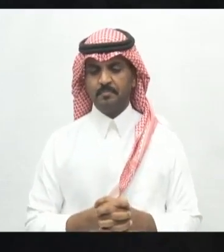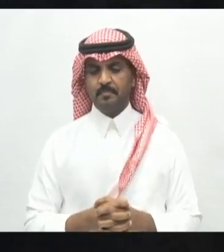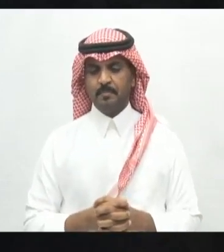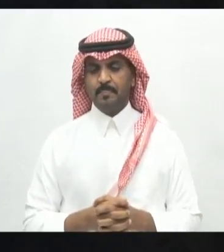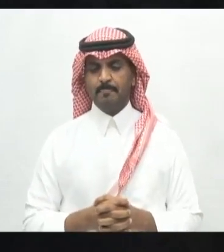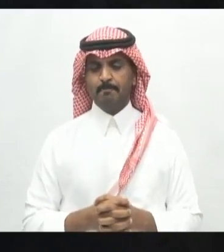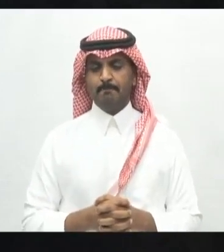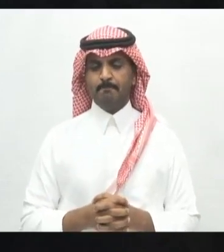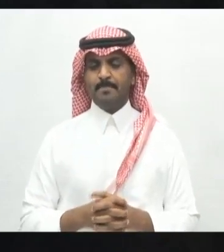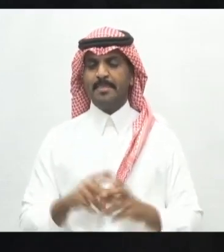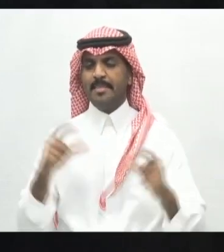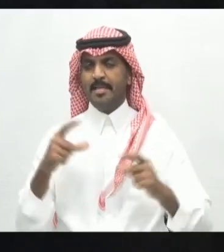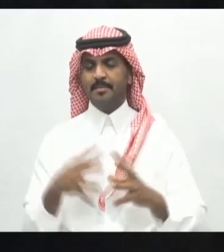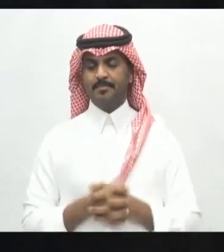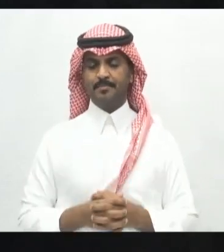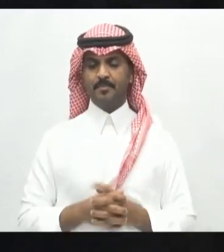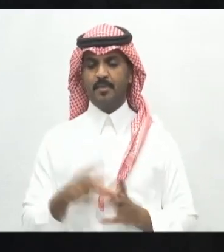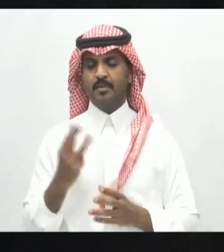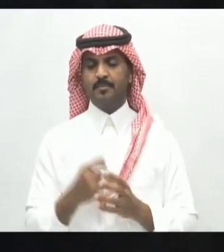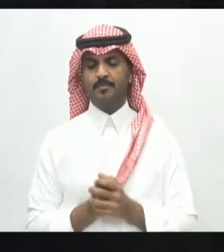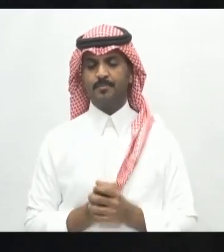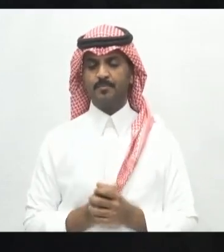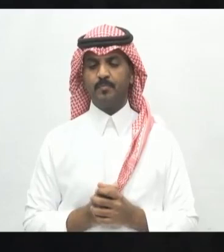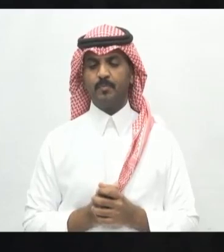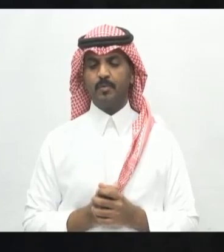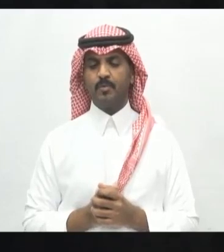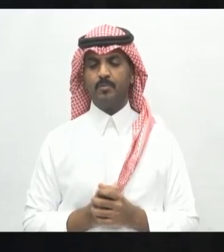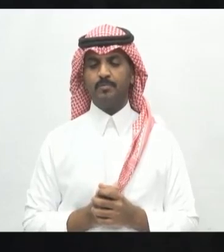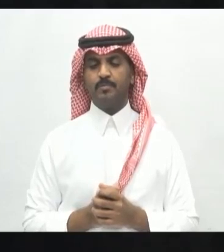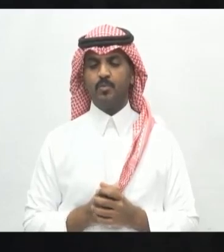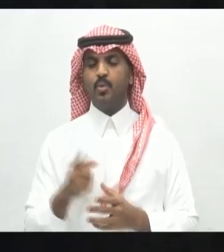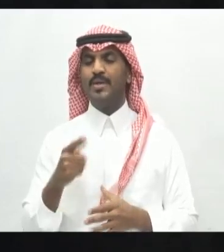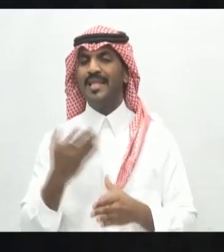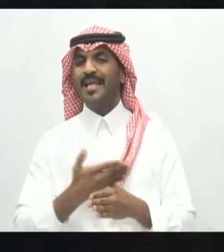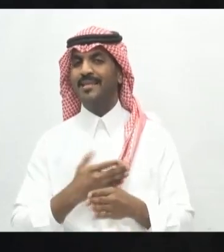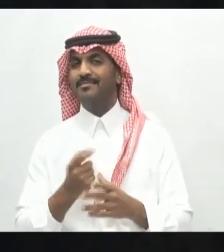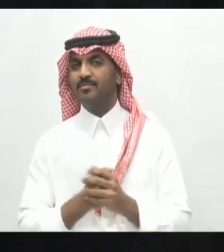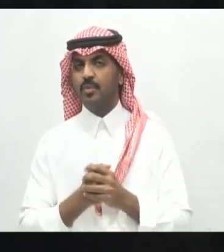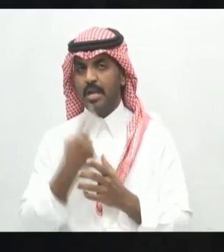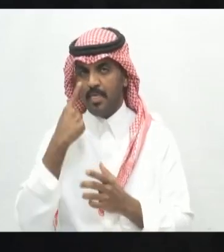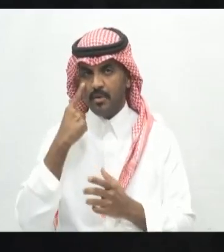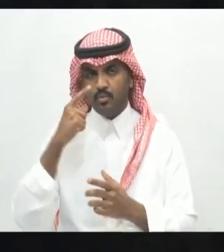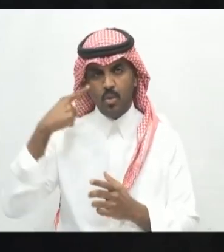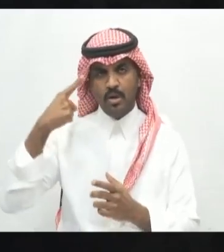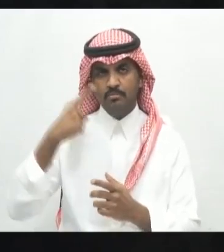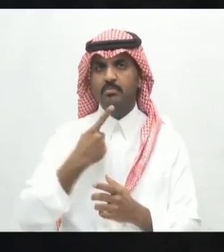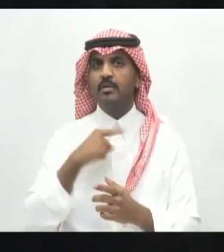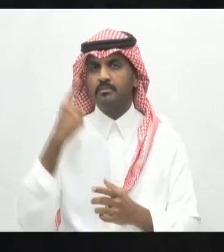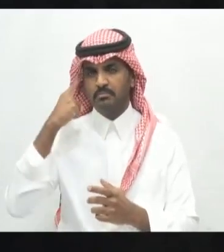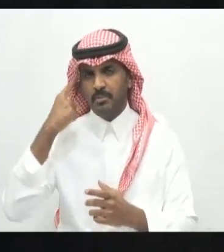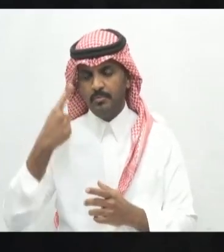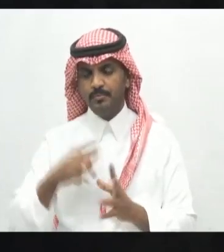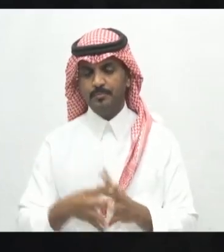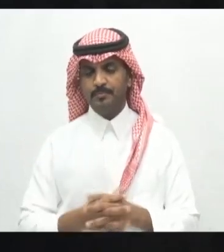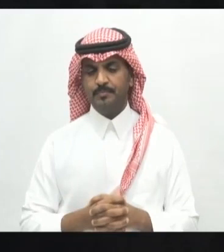من الادله الداله على هذا على هذا الامر ق تعليل نظري وعقلي يحتاج منكم الى تامل